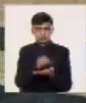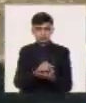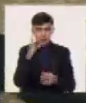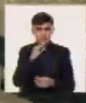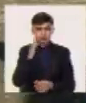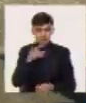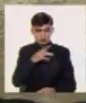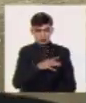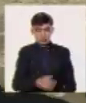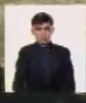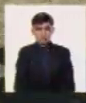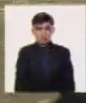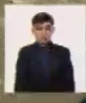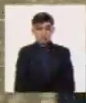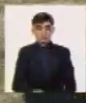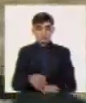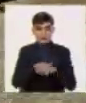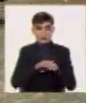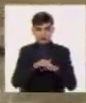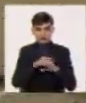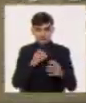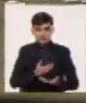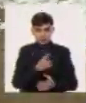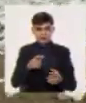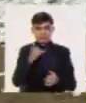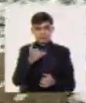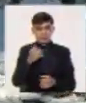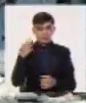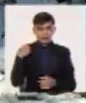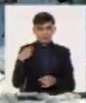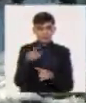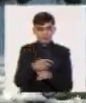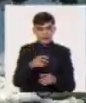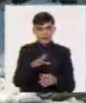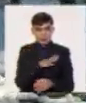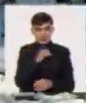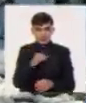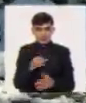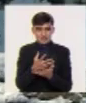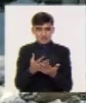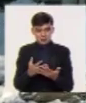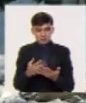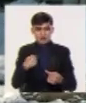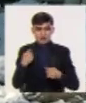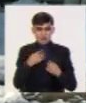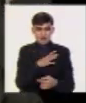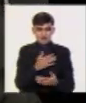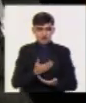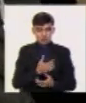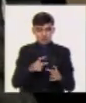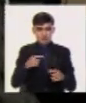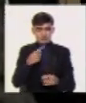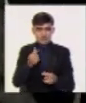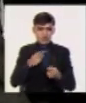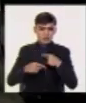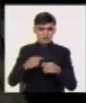маған. Жиналған жұрттың жанына кооператив төрайымының келгені сол еді, әбден зәрезап болдық деген тұрғындар жетекшіні